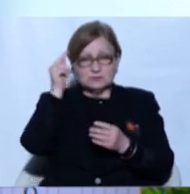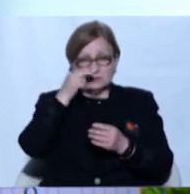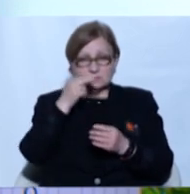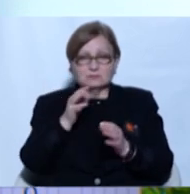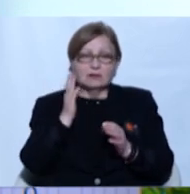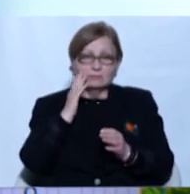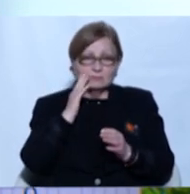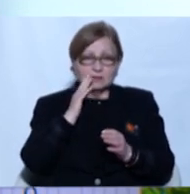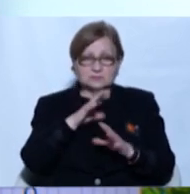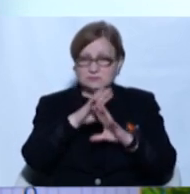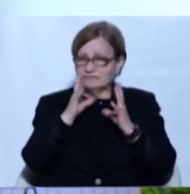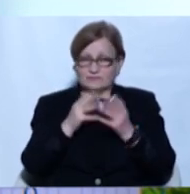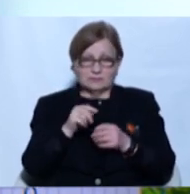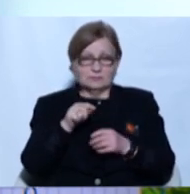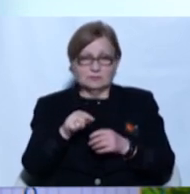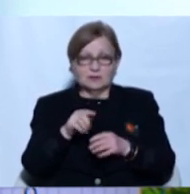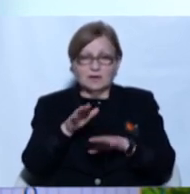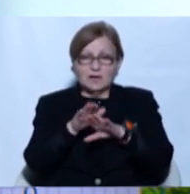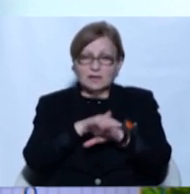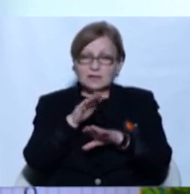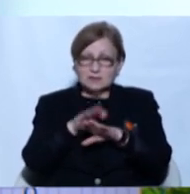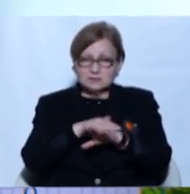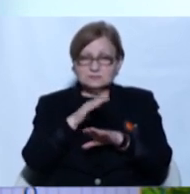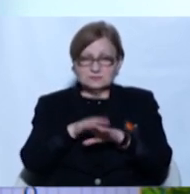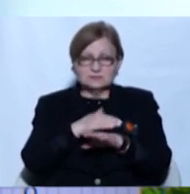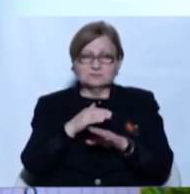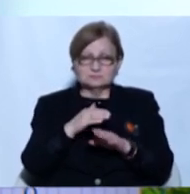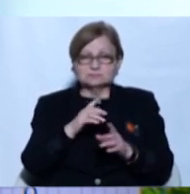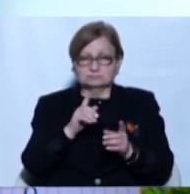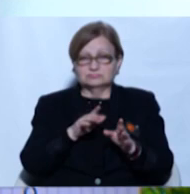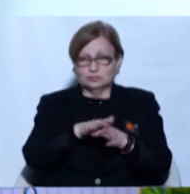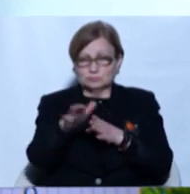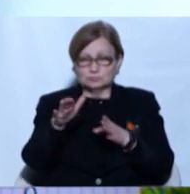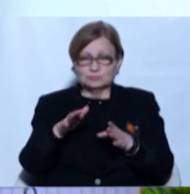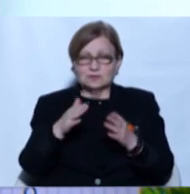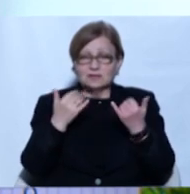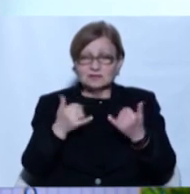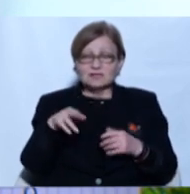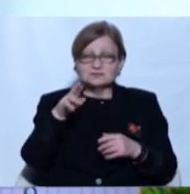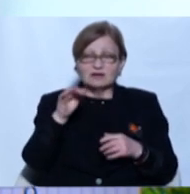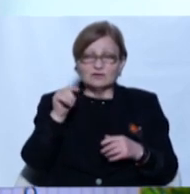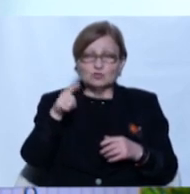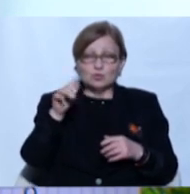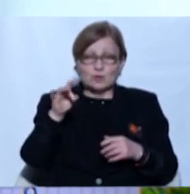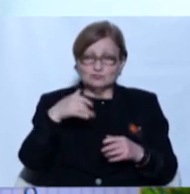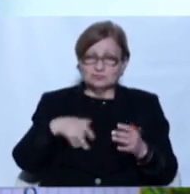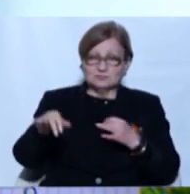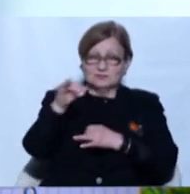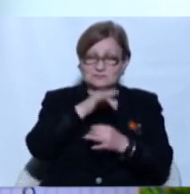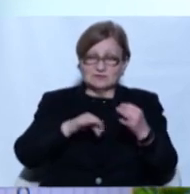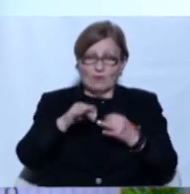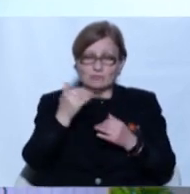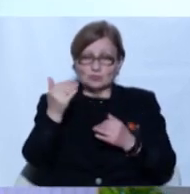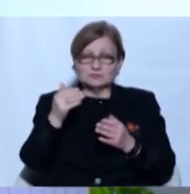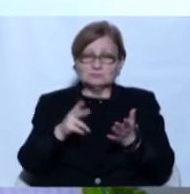ყველაფერი ესე ვთქვა კეთილად ახტა და ჩვენ დღეს რო დავით გურამიშვილზე საუბრობთ და მის დავითიანზე საუბრობთ,